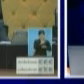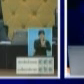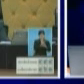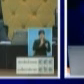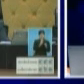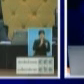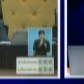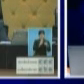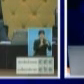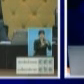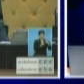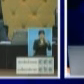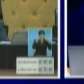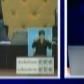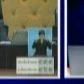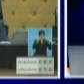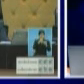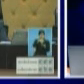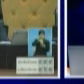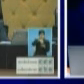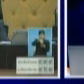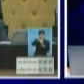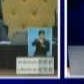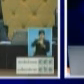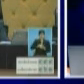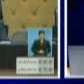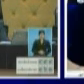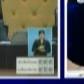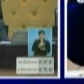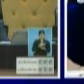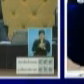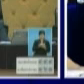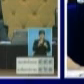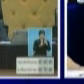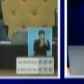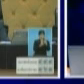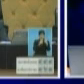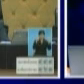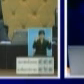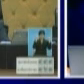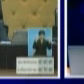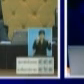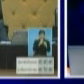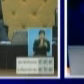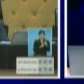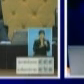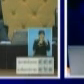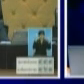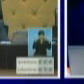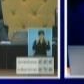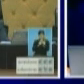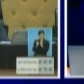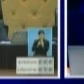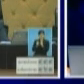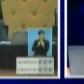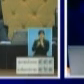าไปกินนั่งกินน้ำกินข้าวกินปลากลับมาเรียบร้อยนึกว่ารังสิมาจะลื ม รังสิมาไม่ลืมกลับมาถึงปุ๊บรังสิมายืนมอง